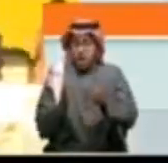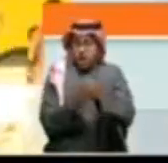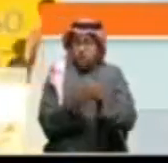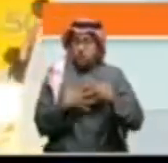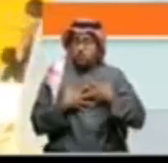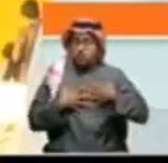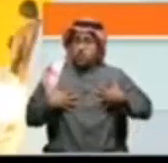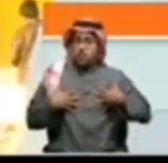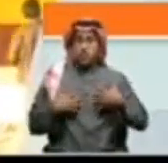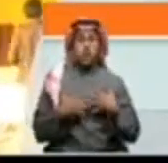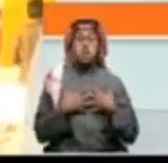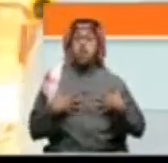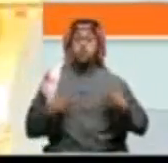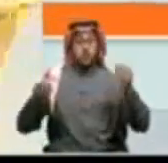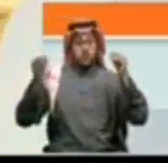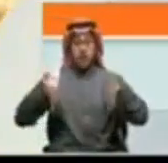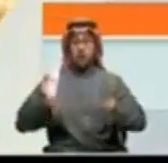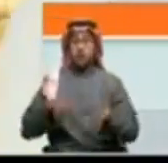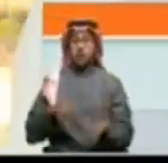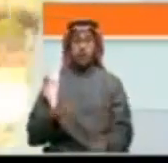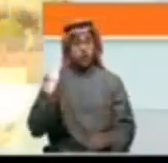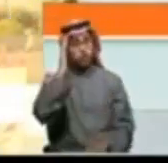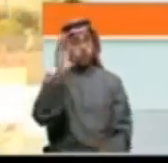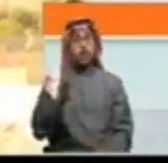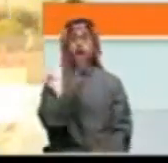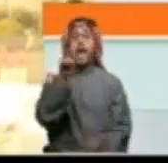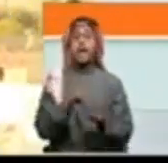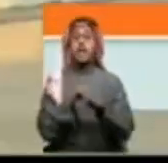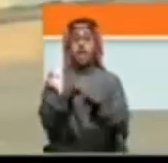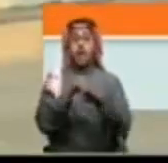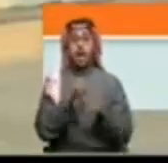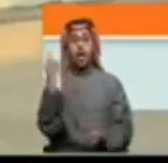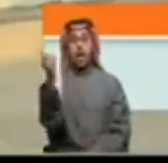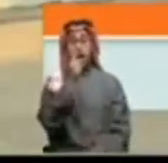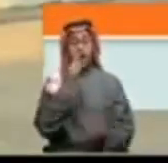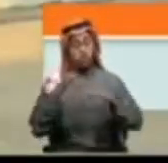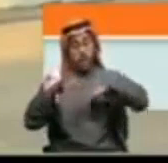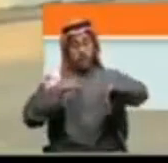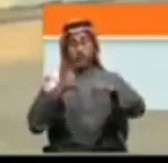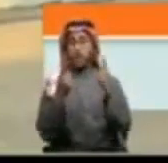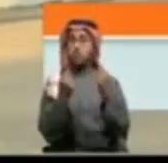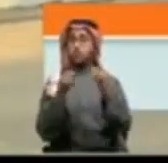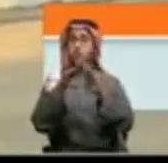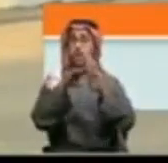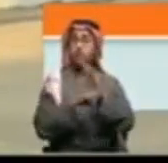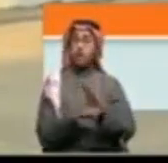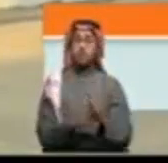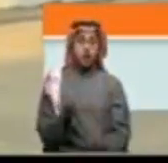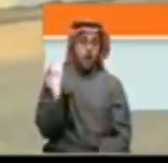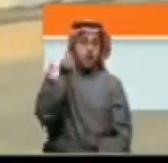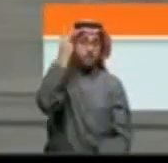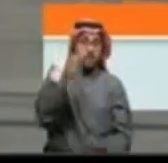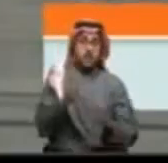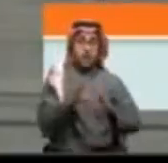وكل راحة يعني أشوف فيها، واشكر هيئة النقل العام على الطريقة اللي سواها. فجاءت هذه البادرة